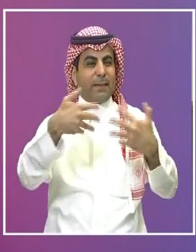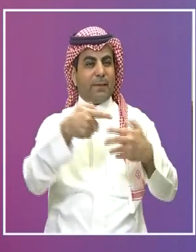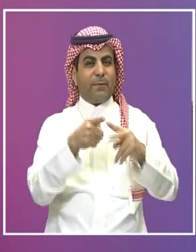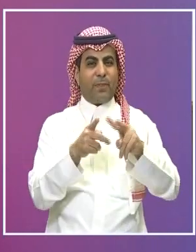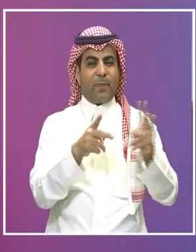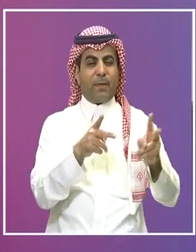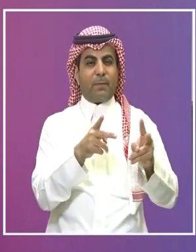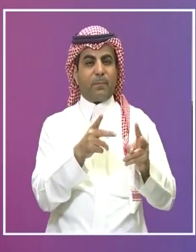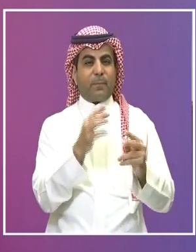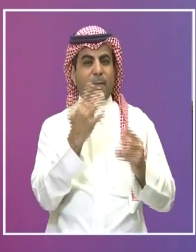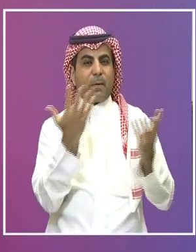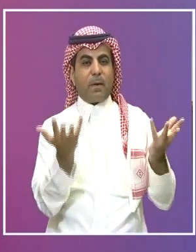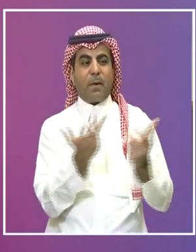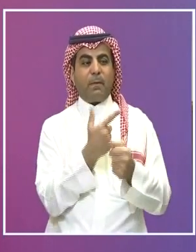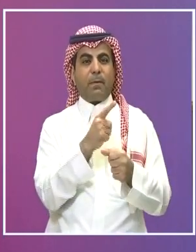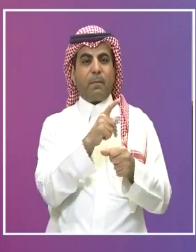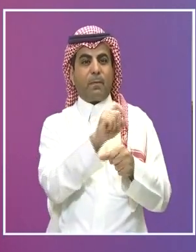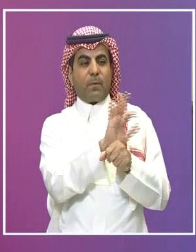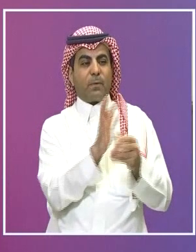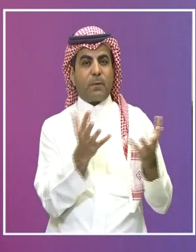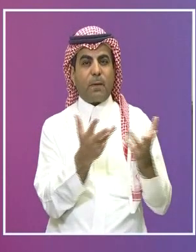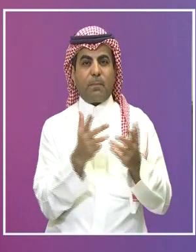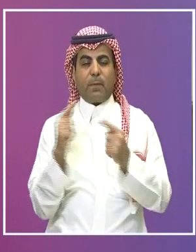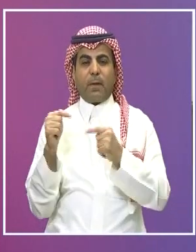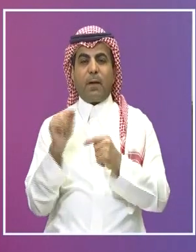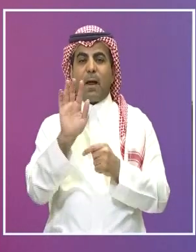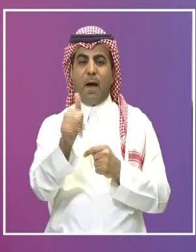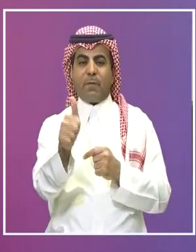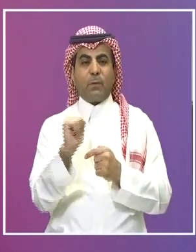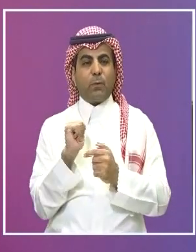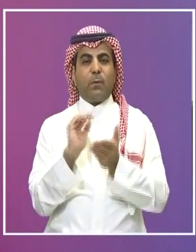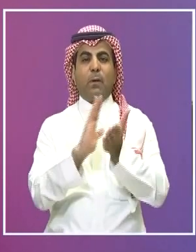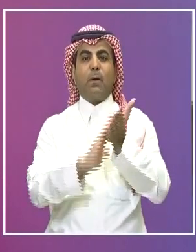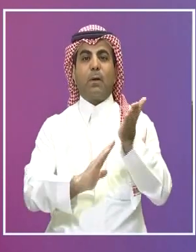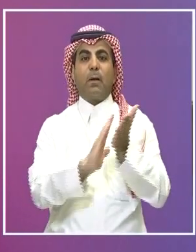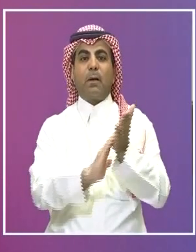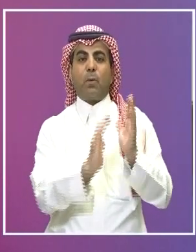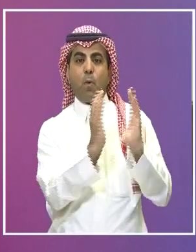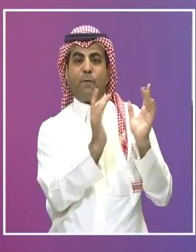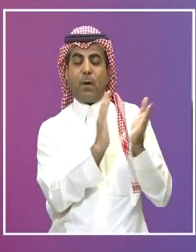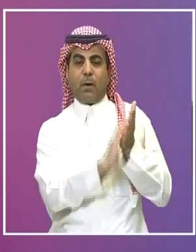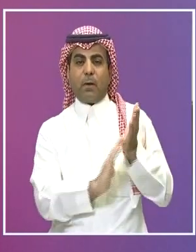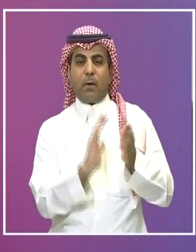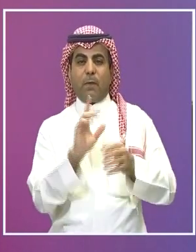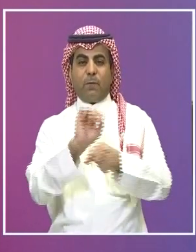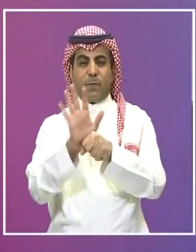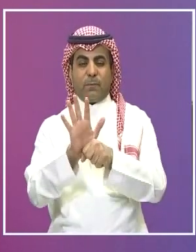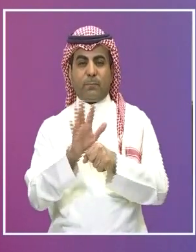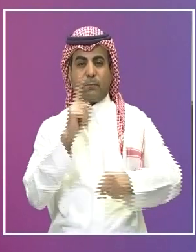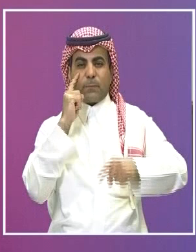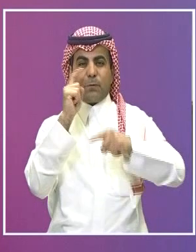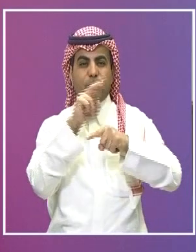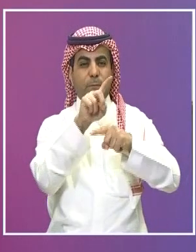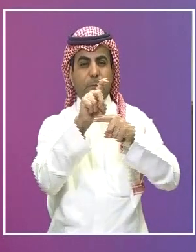مواجهة الجائحة ومعرفة الأداء؟ الحالات الحرجة هو مؤشر مهم جدا أيضا نرصد في المنحنى، ودائما نعرف أن الحالات الحرجة